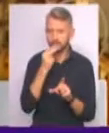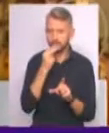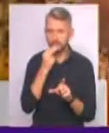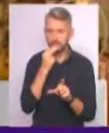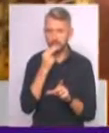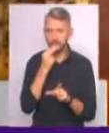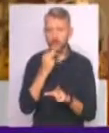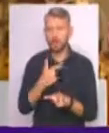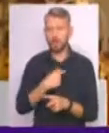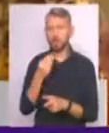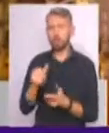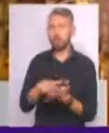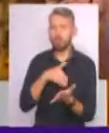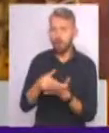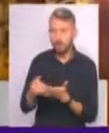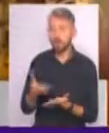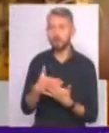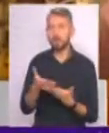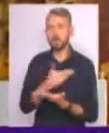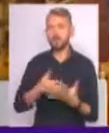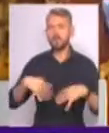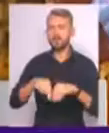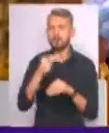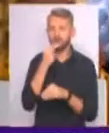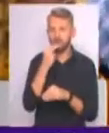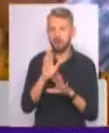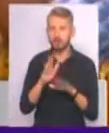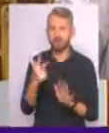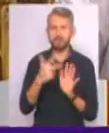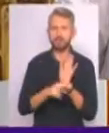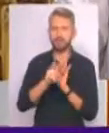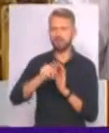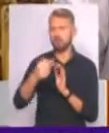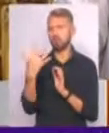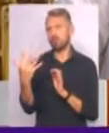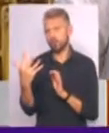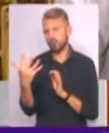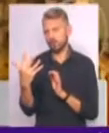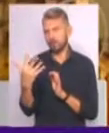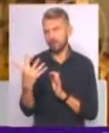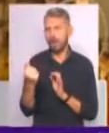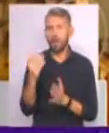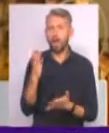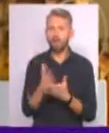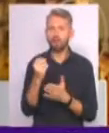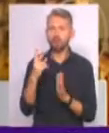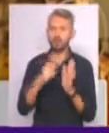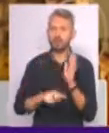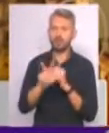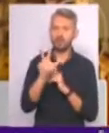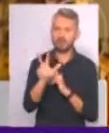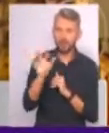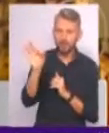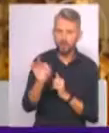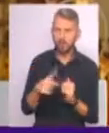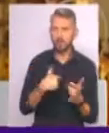купляю масло, скажімо, ми в сім'ї їмо, тільки купляємо 82,5, щось таке. А є ще 73, і